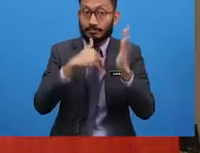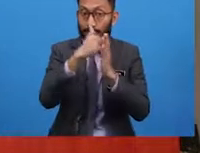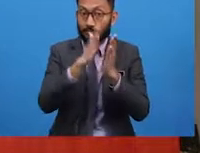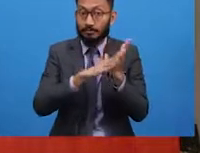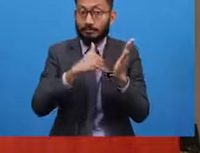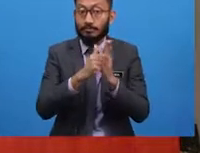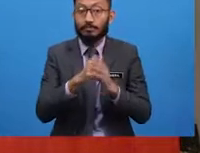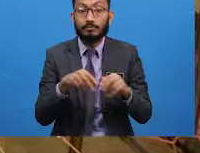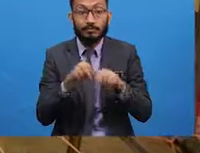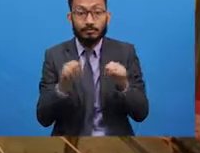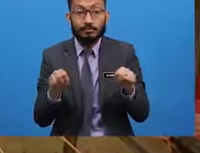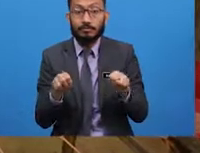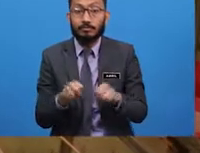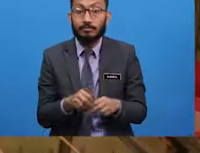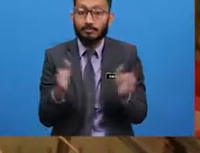sederhana.